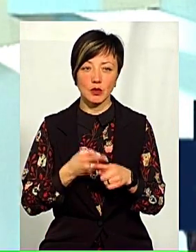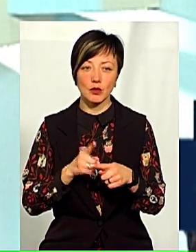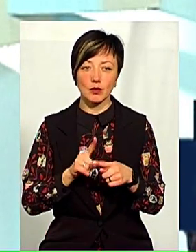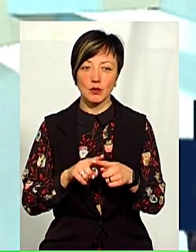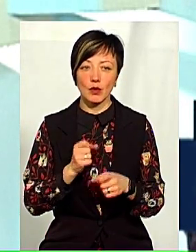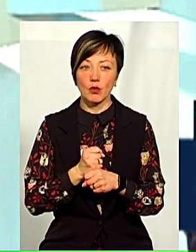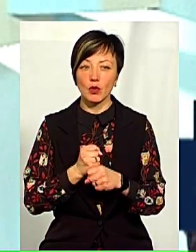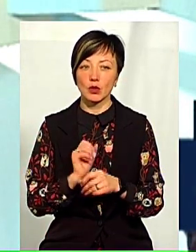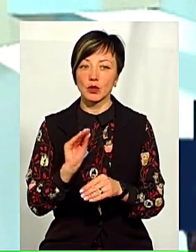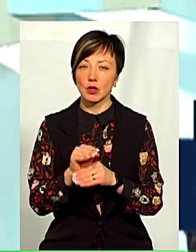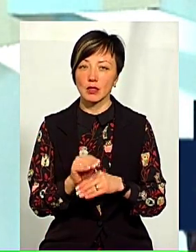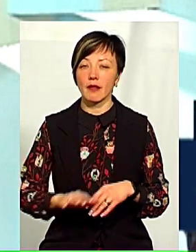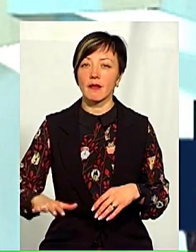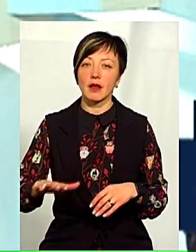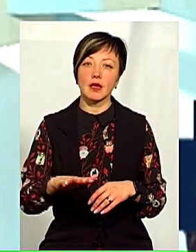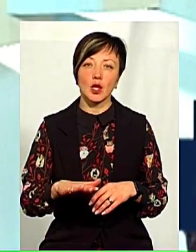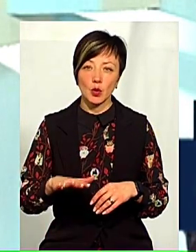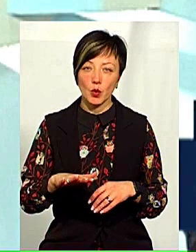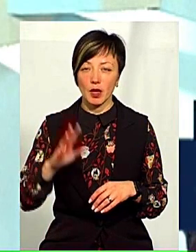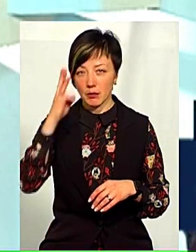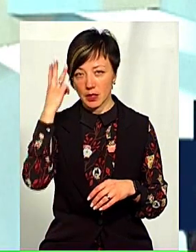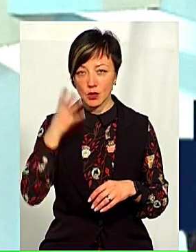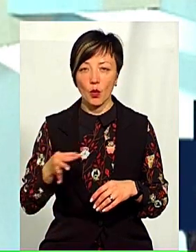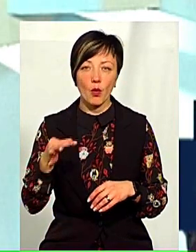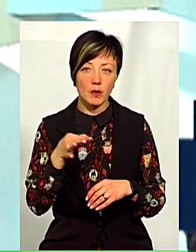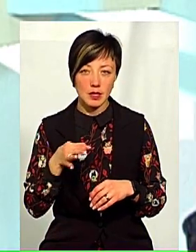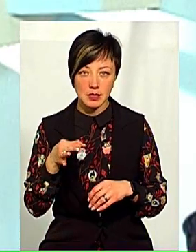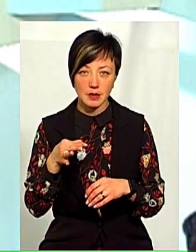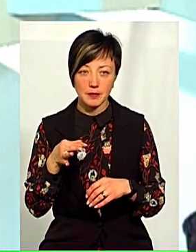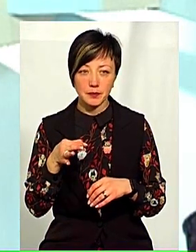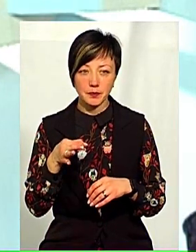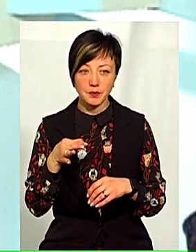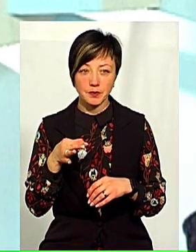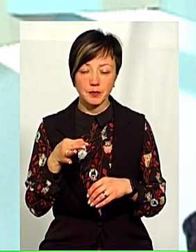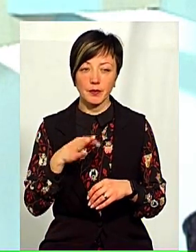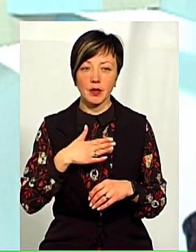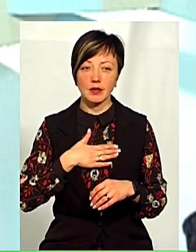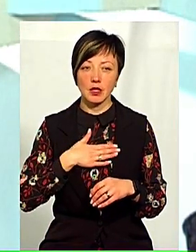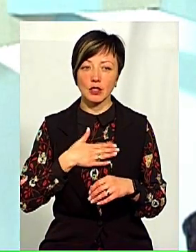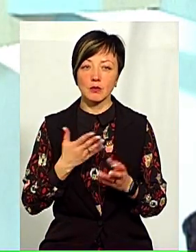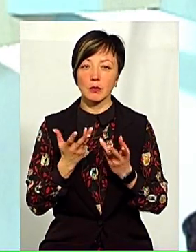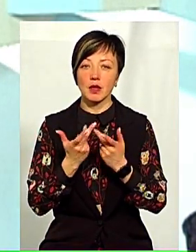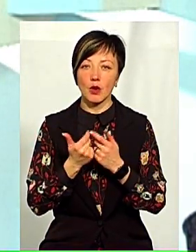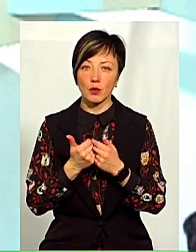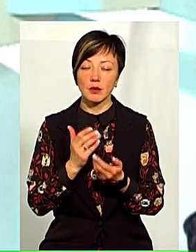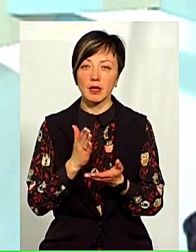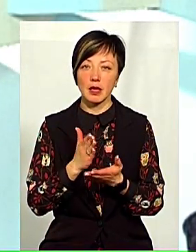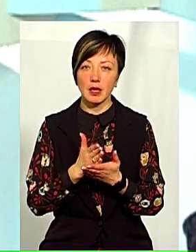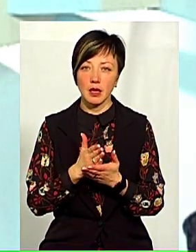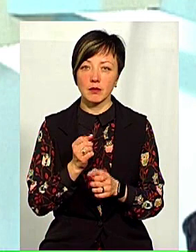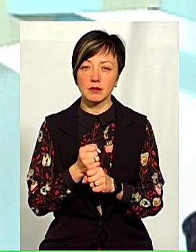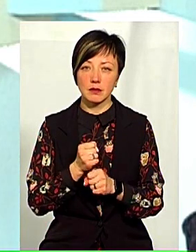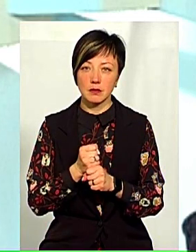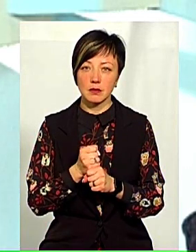роботи додасться. Бо на території Хмельницької області, за нашими підрахунками, є,